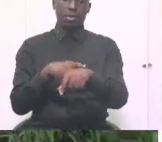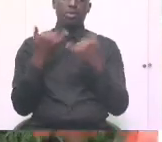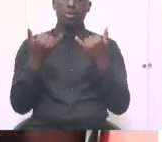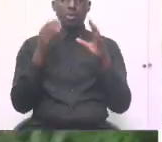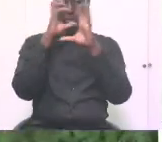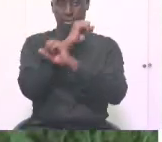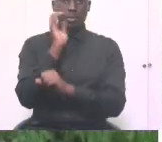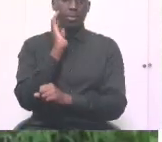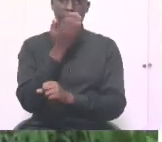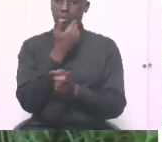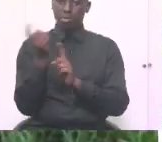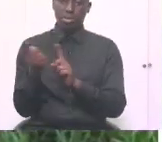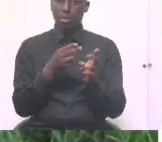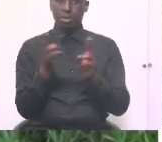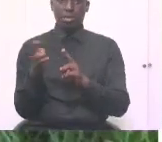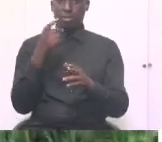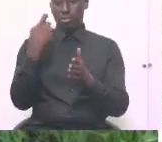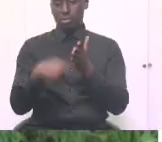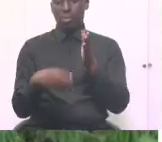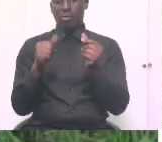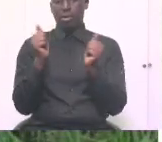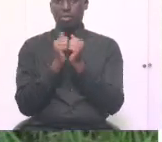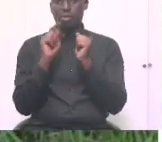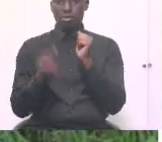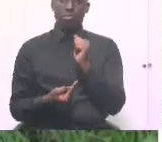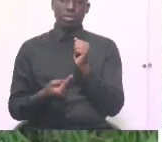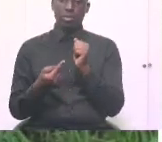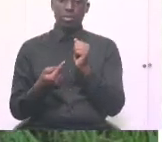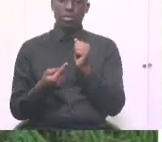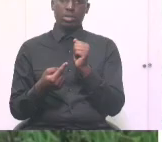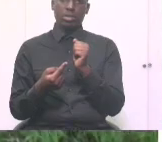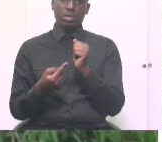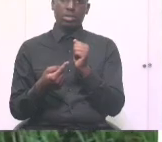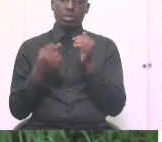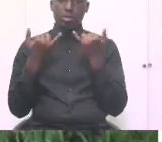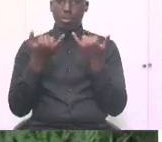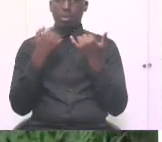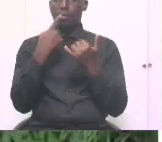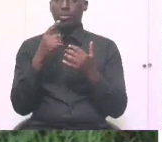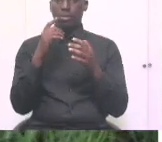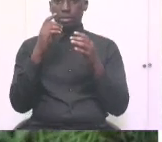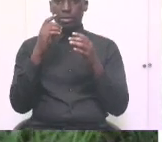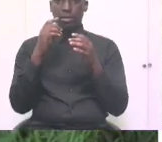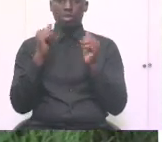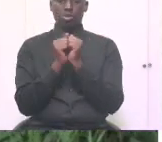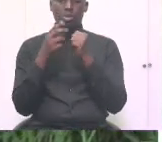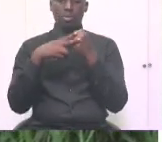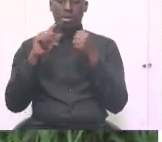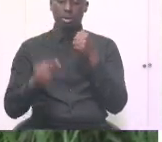twabuze amazi, ubundi badukataga 10,000 ku mazi kuri broke. None ubu bavuze ahubwo ko bazadukata